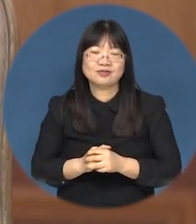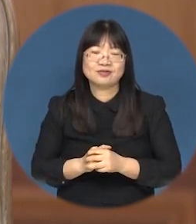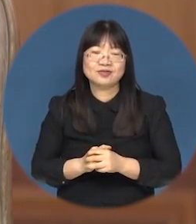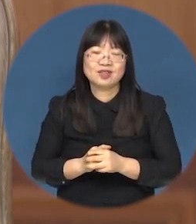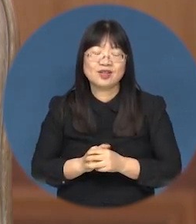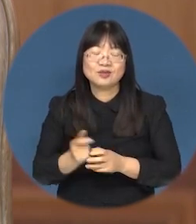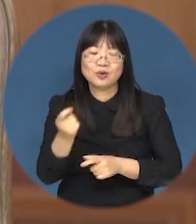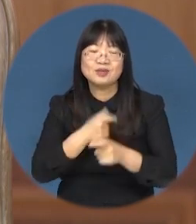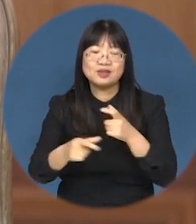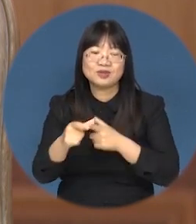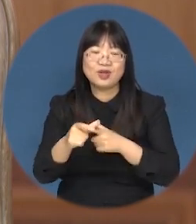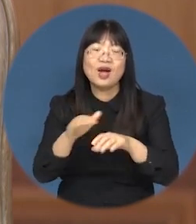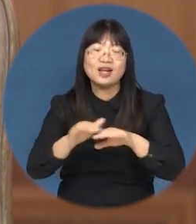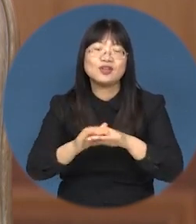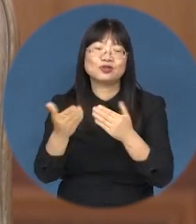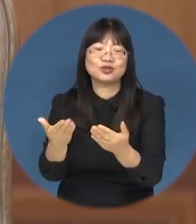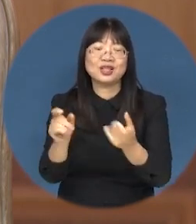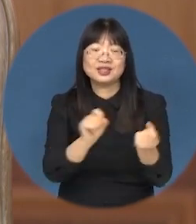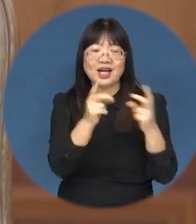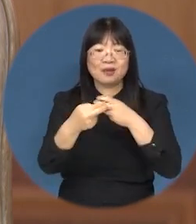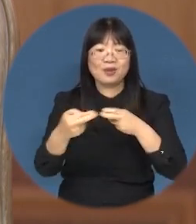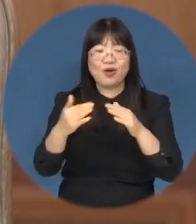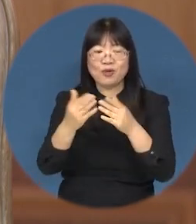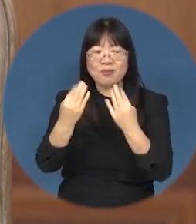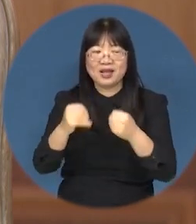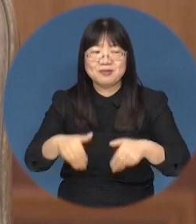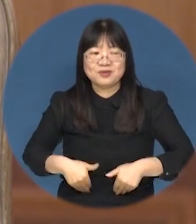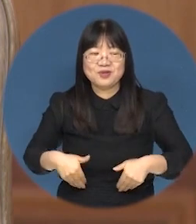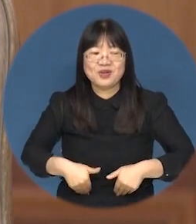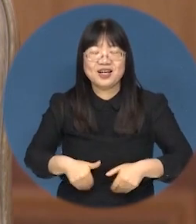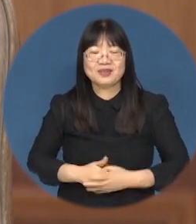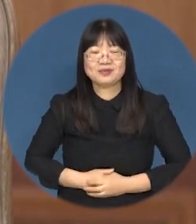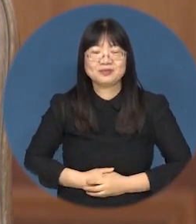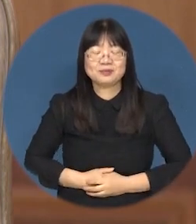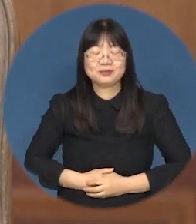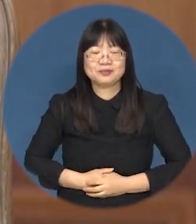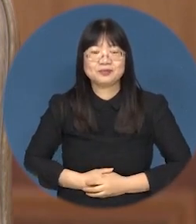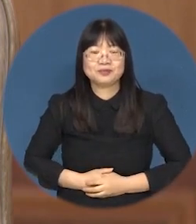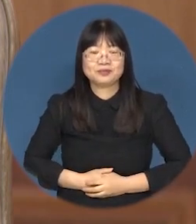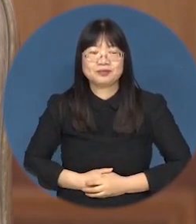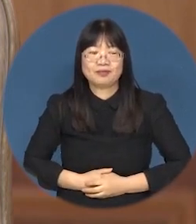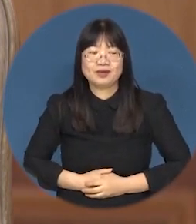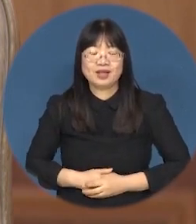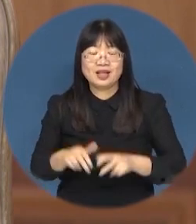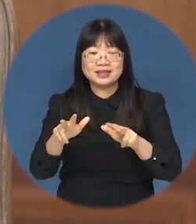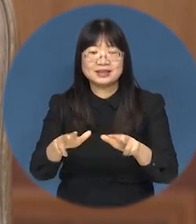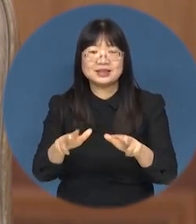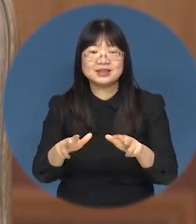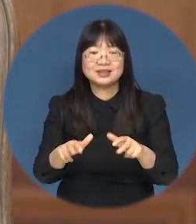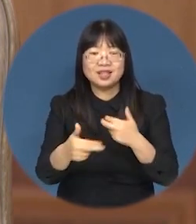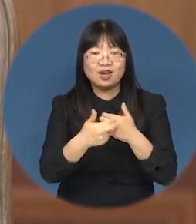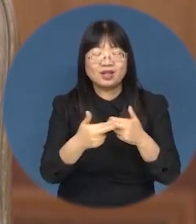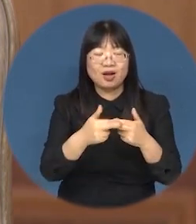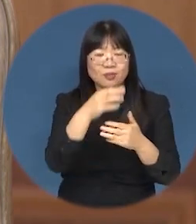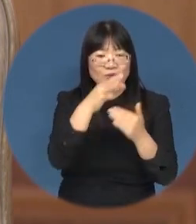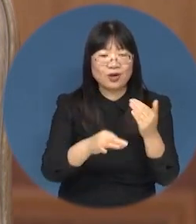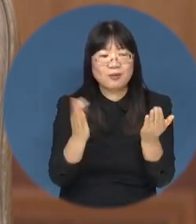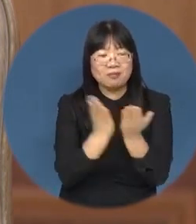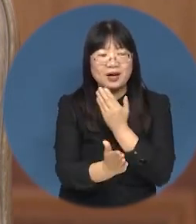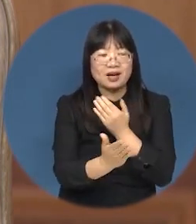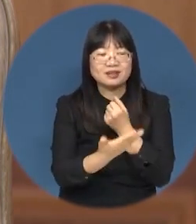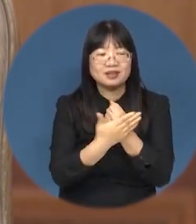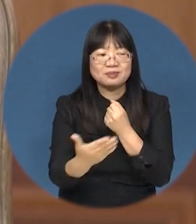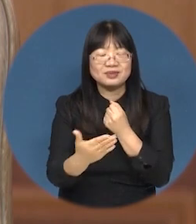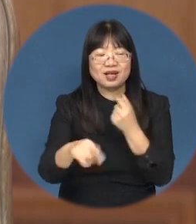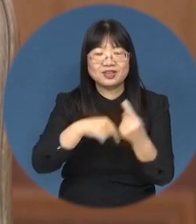조금이라도 소화시킬 수 있는 이런 어떤 재활병원이 사실 많이 필요하죠. 근데 그런 게 사실은 이제 지금 현 의료 시스템하고는 맞질 않으니까